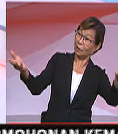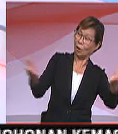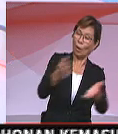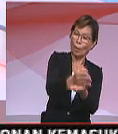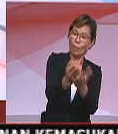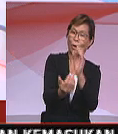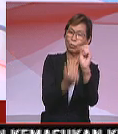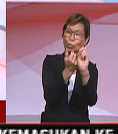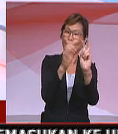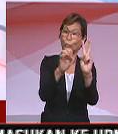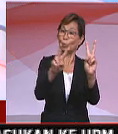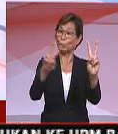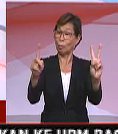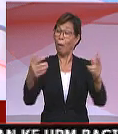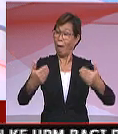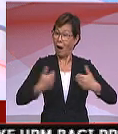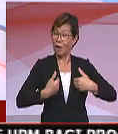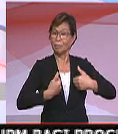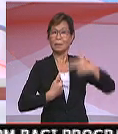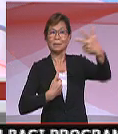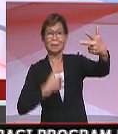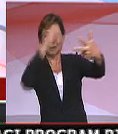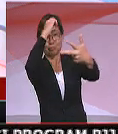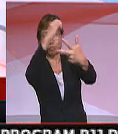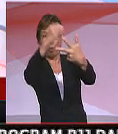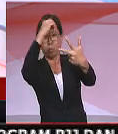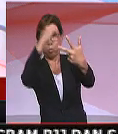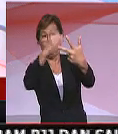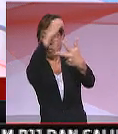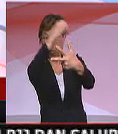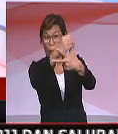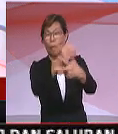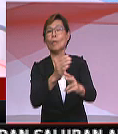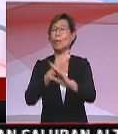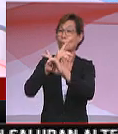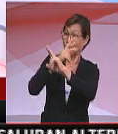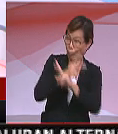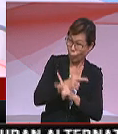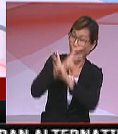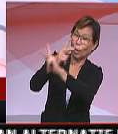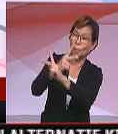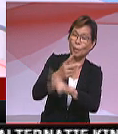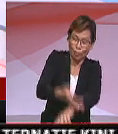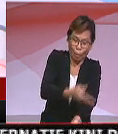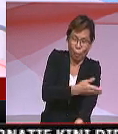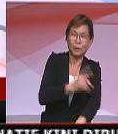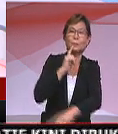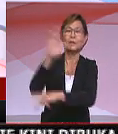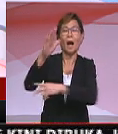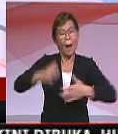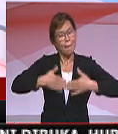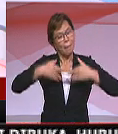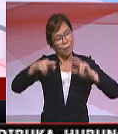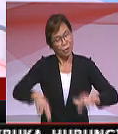belanjawan 2021 mempunyai tiga matlamat utama bertujuan melindungi memulih dan menjamin Kesejahteraan